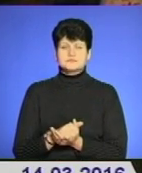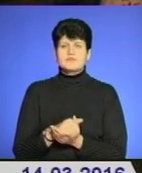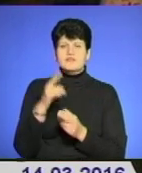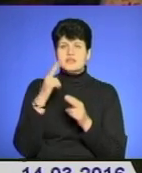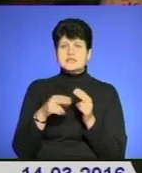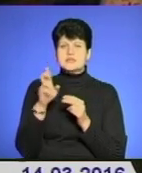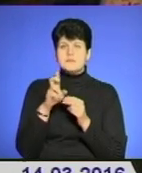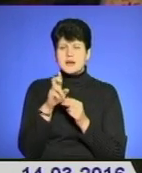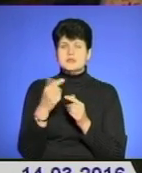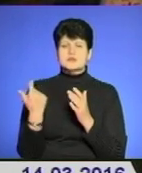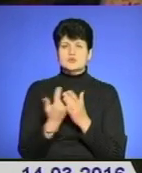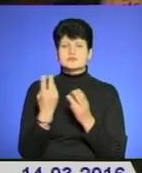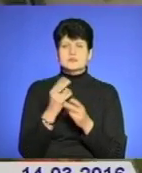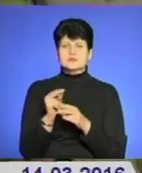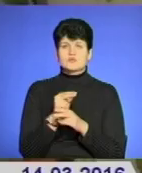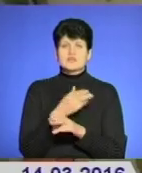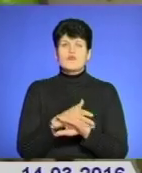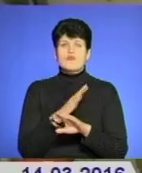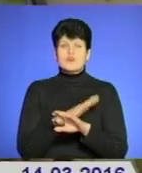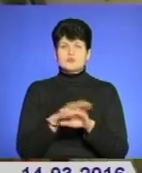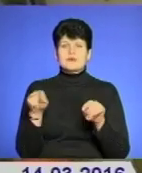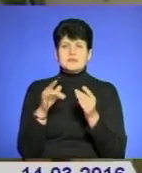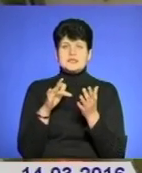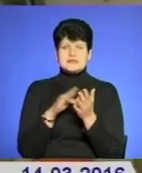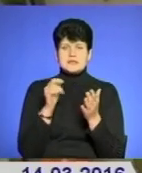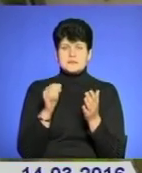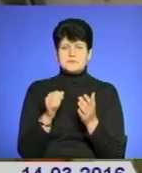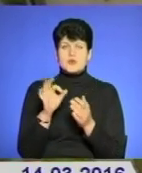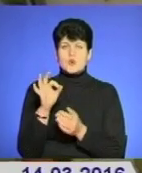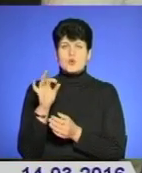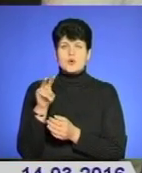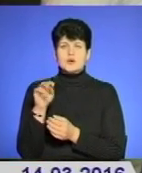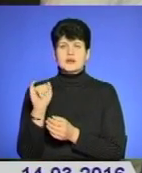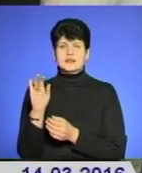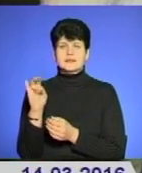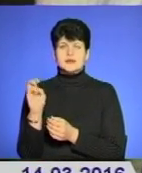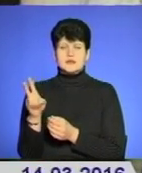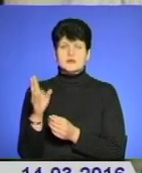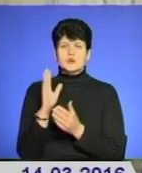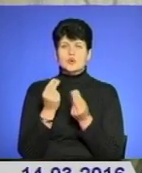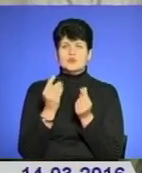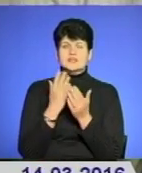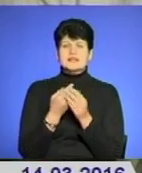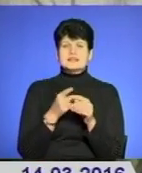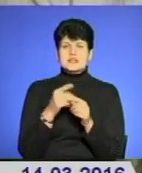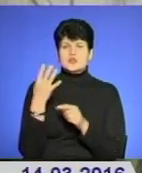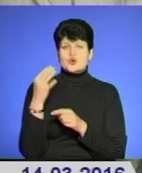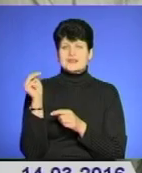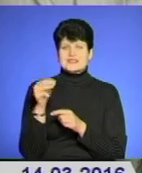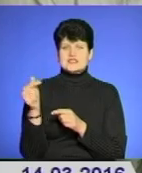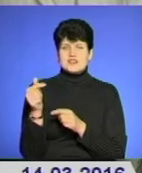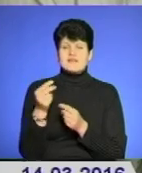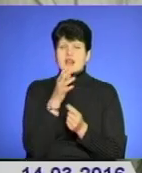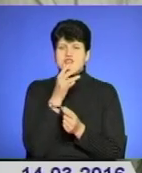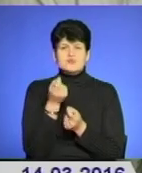березня Каролінці потрібно пройти лікування в польському реабілітаційному центрі «Олінек». Вартуватиметься 40 тисяч гривень, а часу